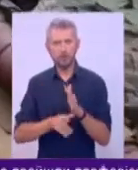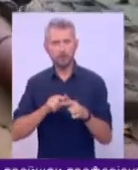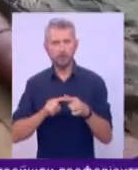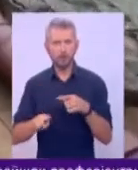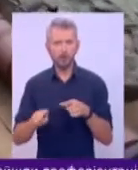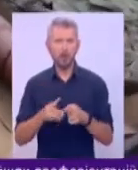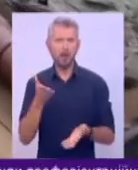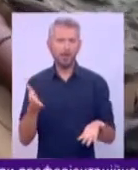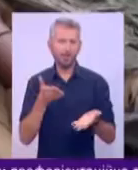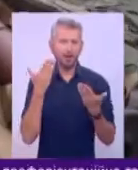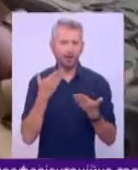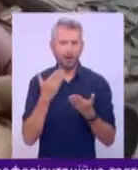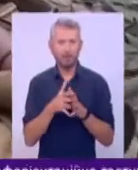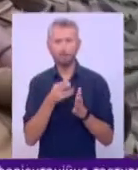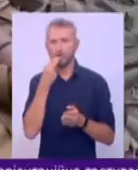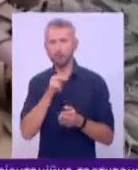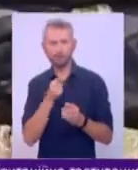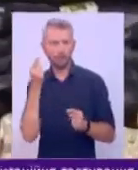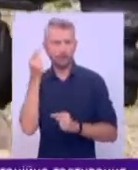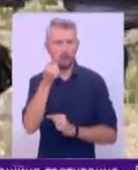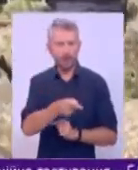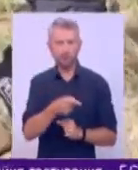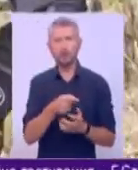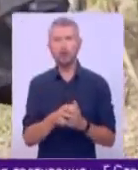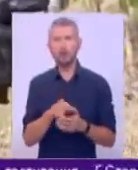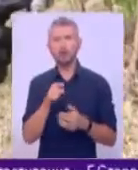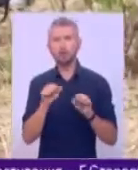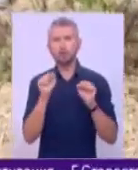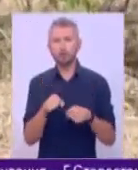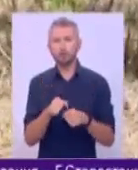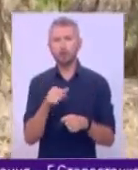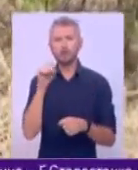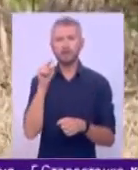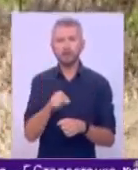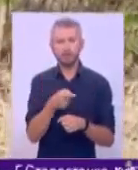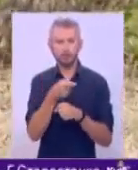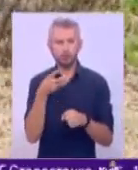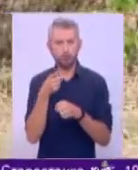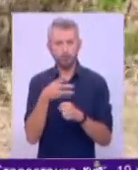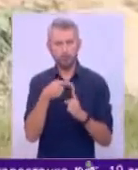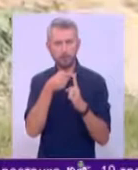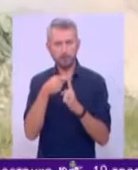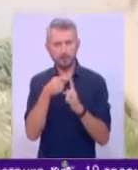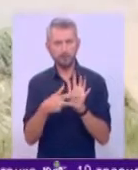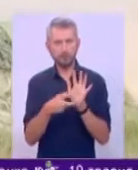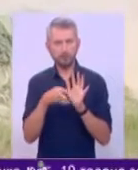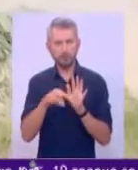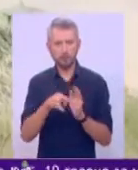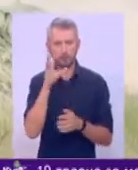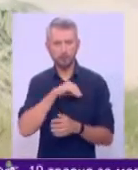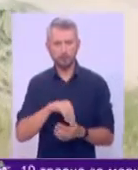більшу дальність стрільби і кращу боєздатність. Гранатомет здатний здійснити 1000 пострілів, прицільність 800 метрів.